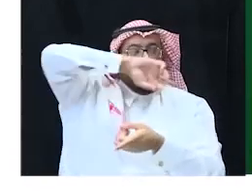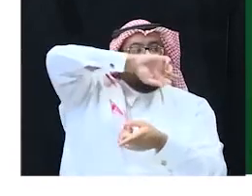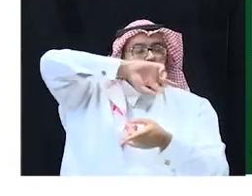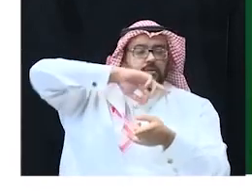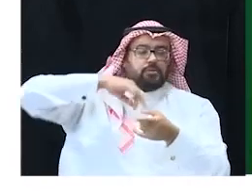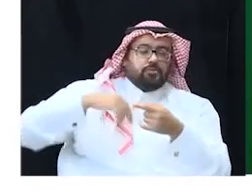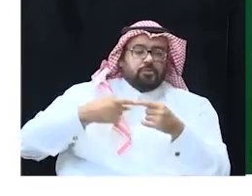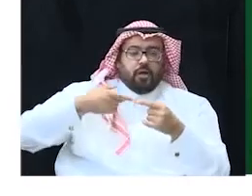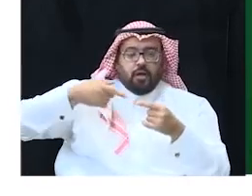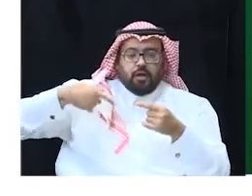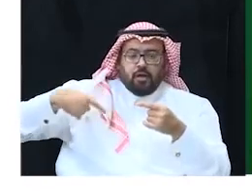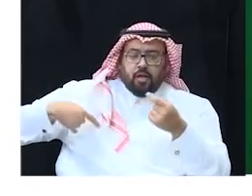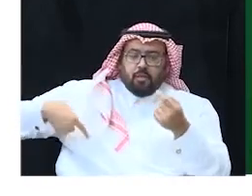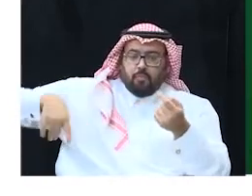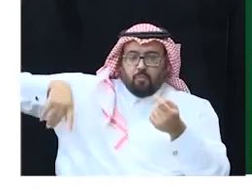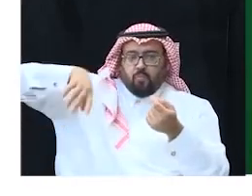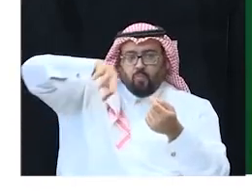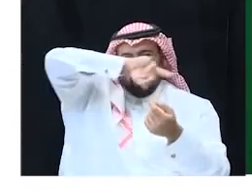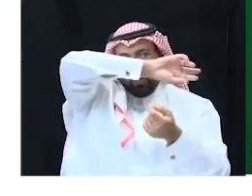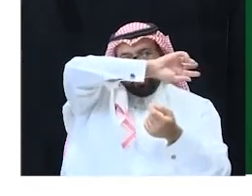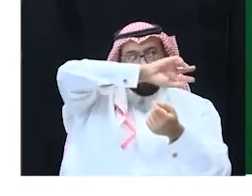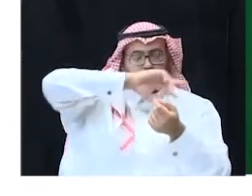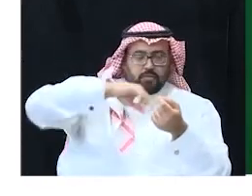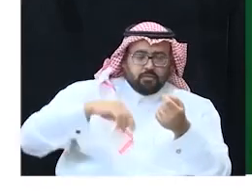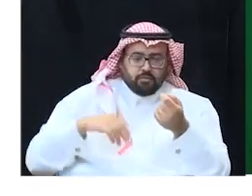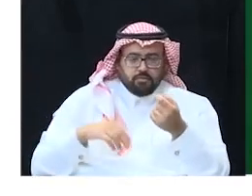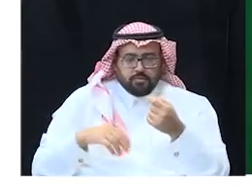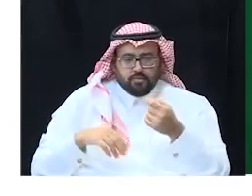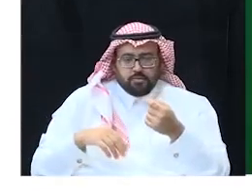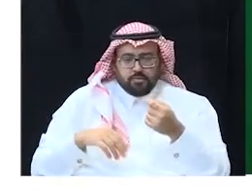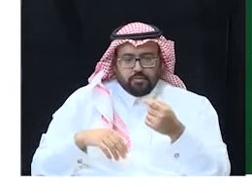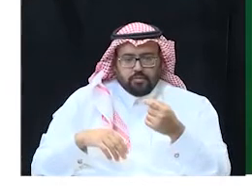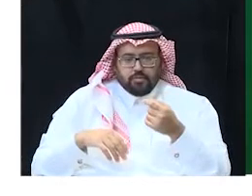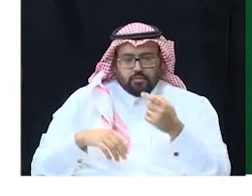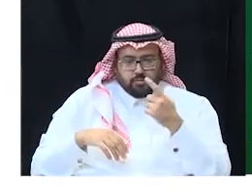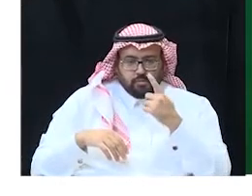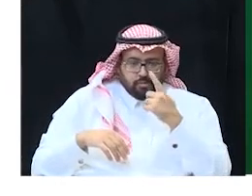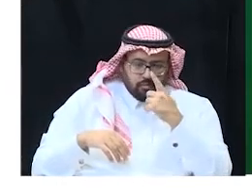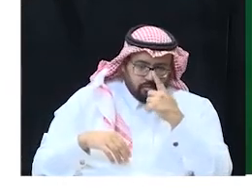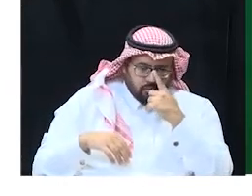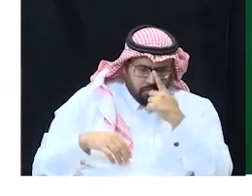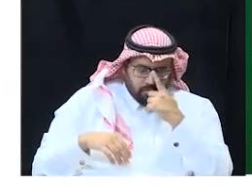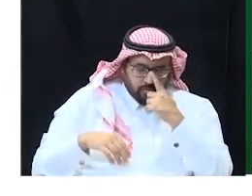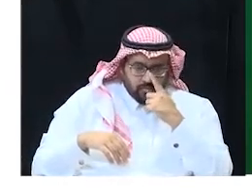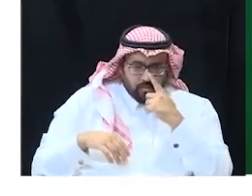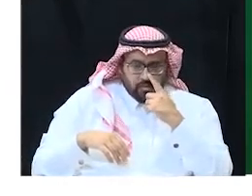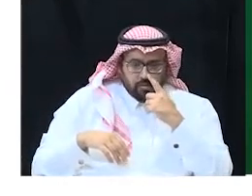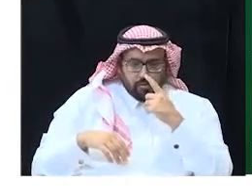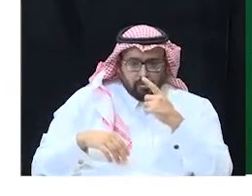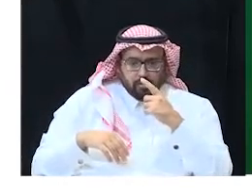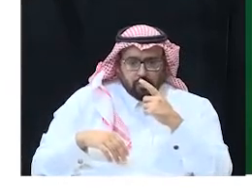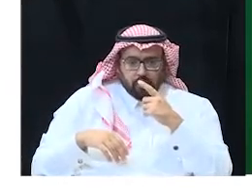دفع تغير من اتجاه حركة، مررها لزميلنا، زميلنا هذا يبغى يجيب هدف.